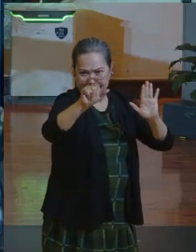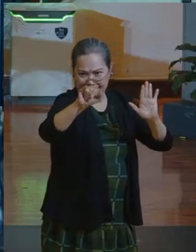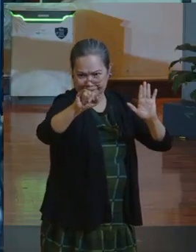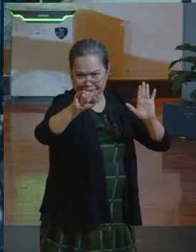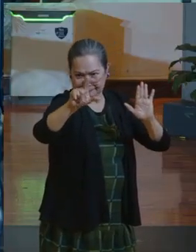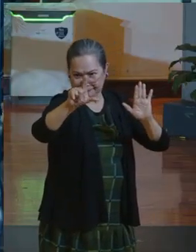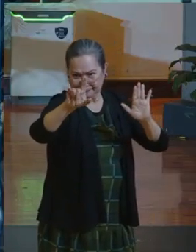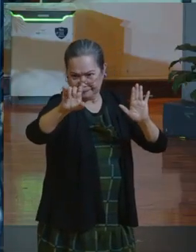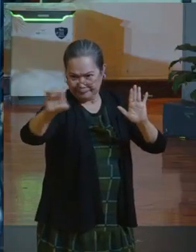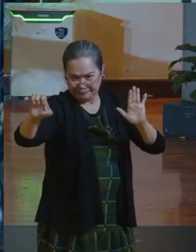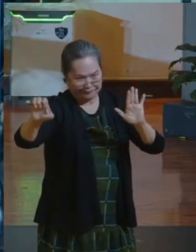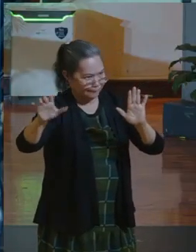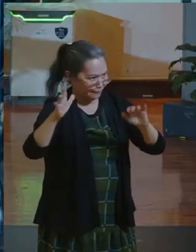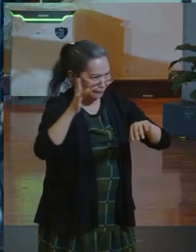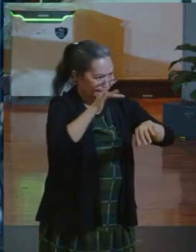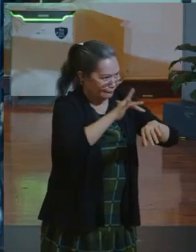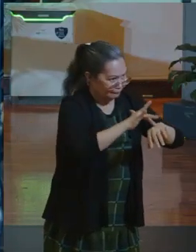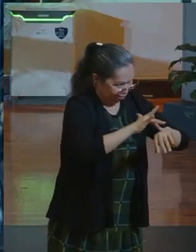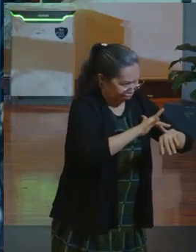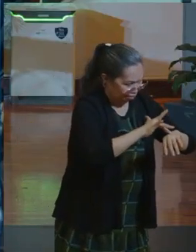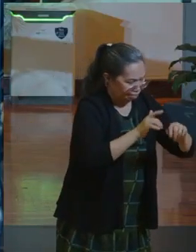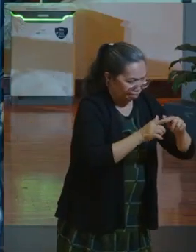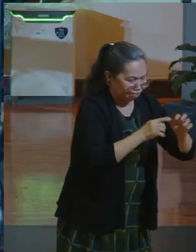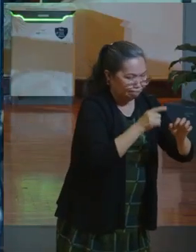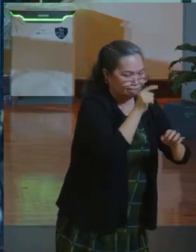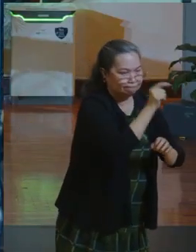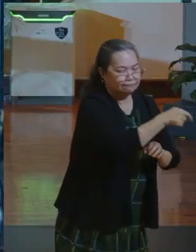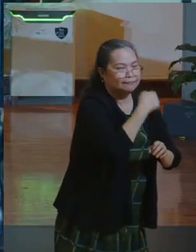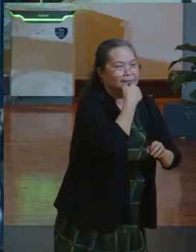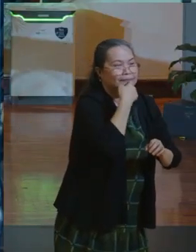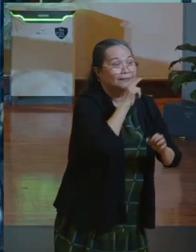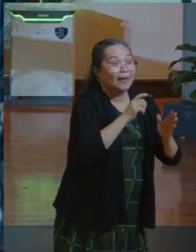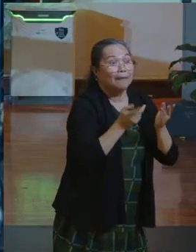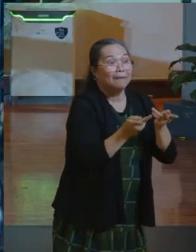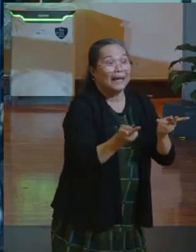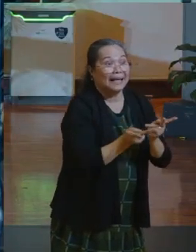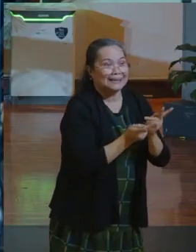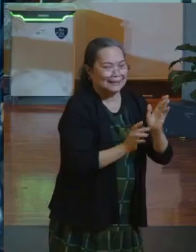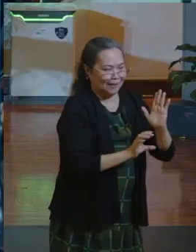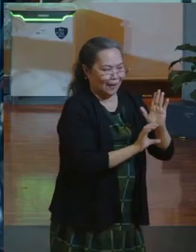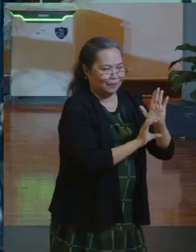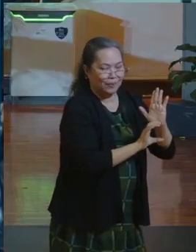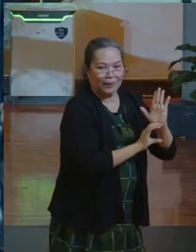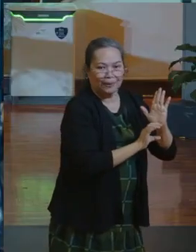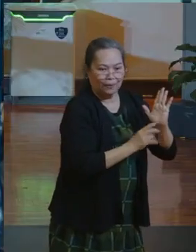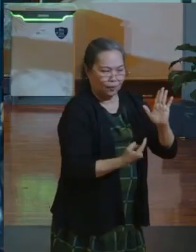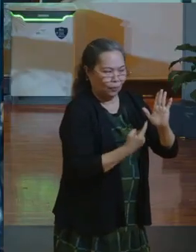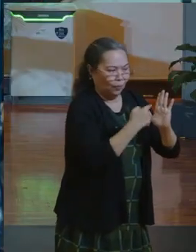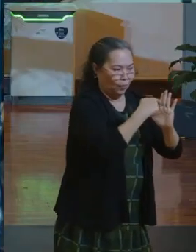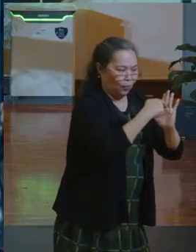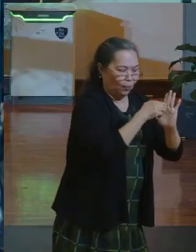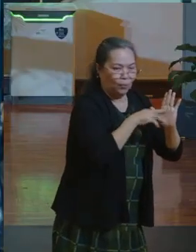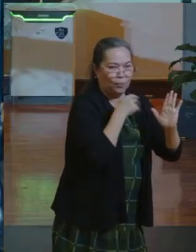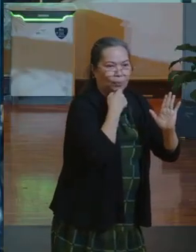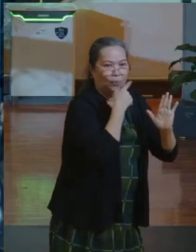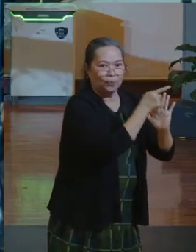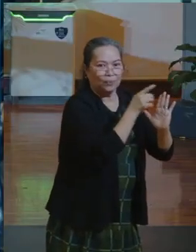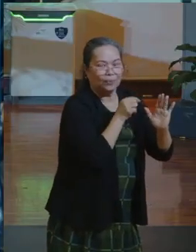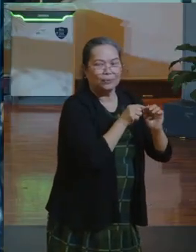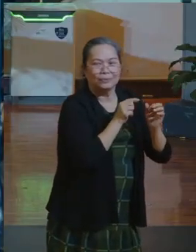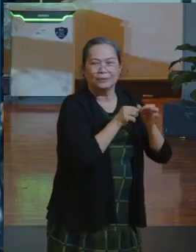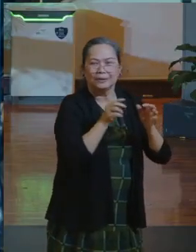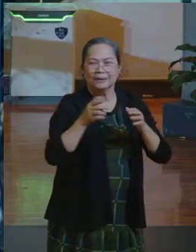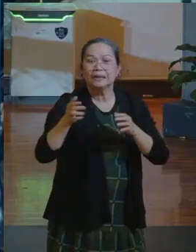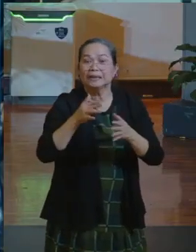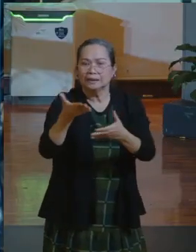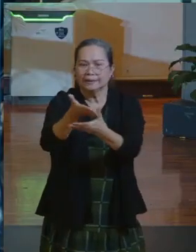ni Jesus. Sila po ay magmumula sa Capernaum. At doon po sila magmumula at sila kay